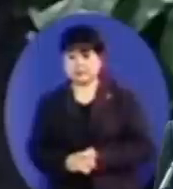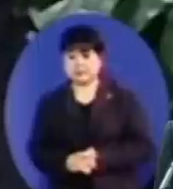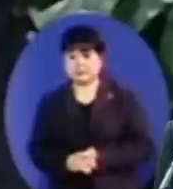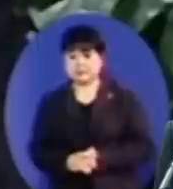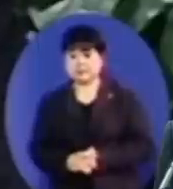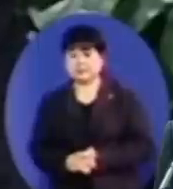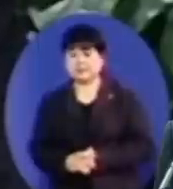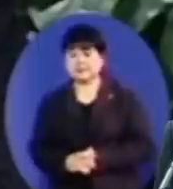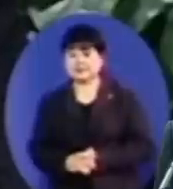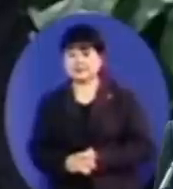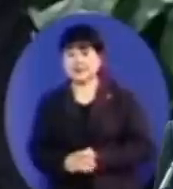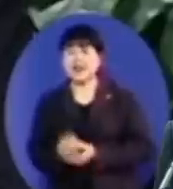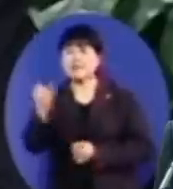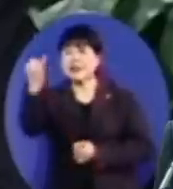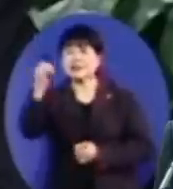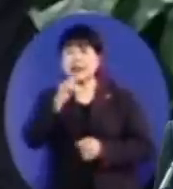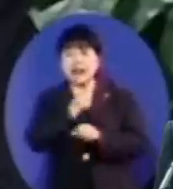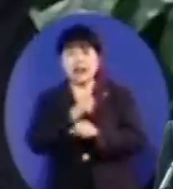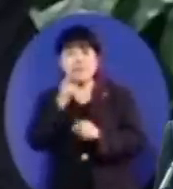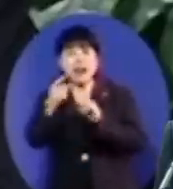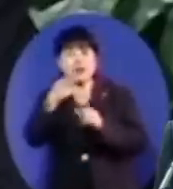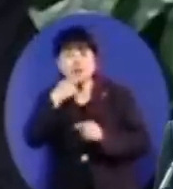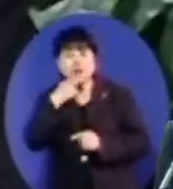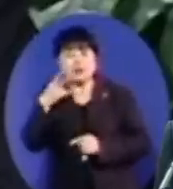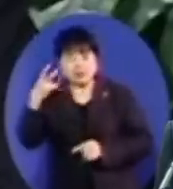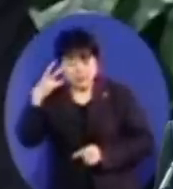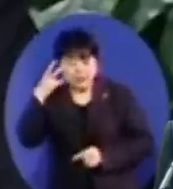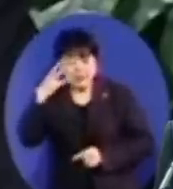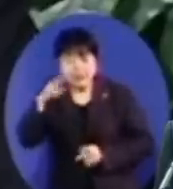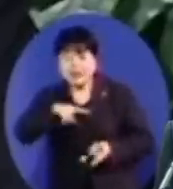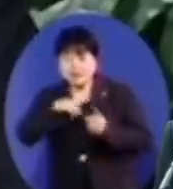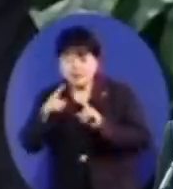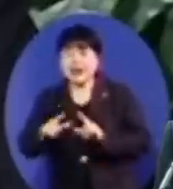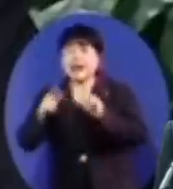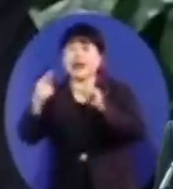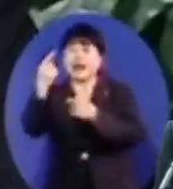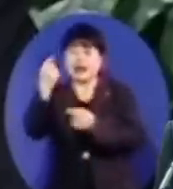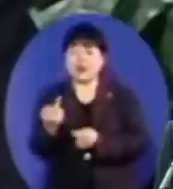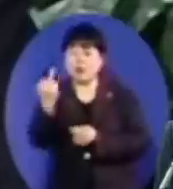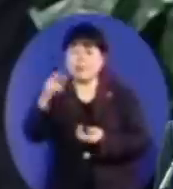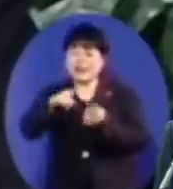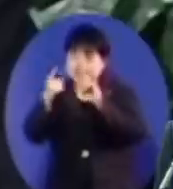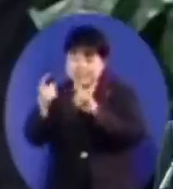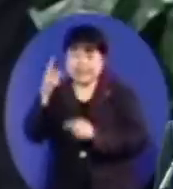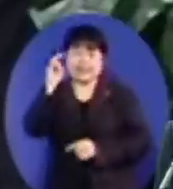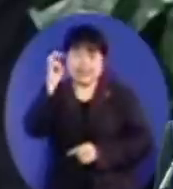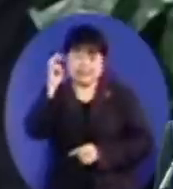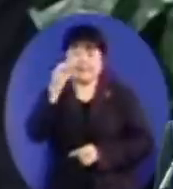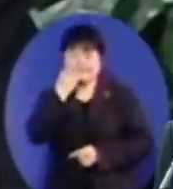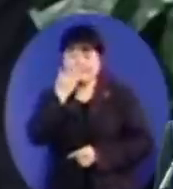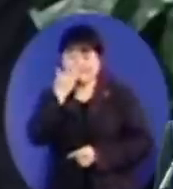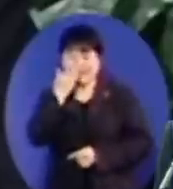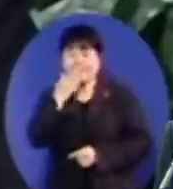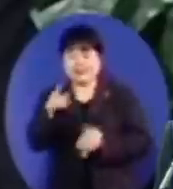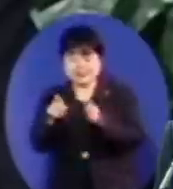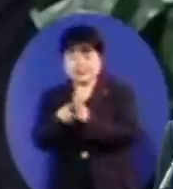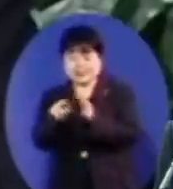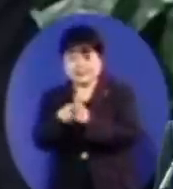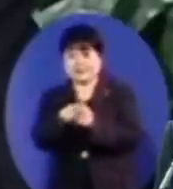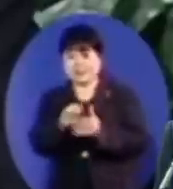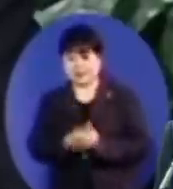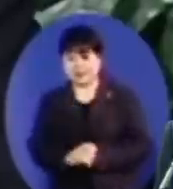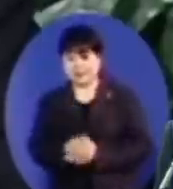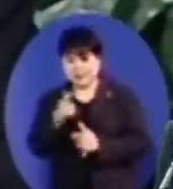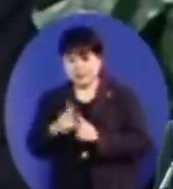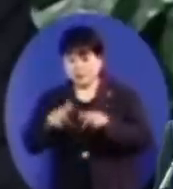그러니까 마르다가 할 말이 없지 않습니까? 예, 부활의 날에 오라버니가 다시 살아날 줄 믿습니다.